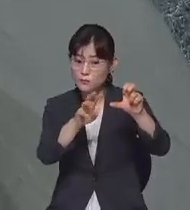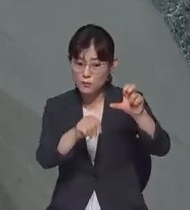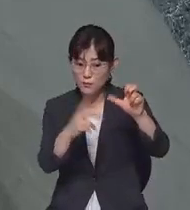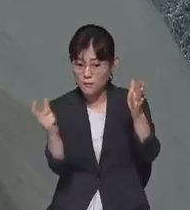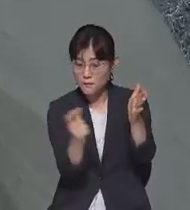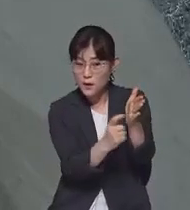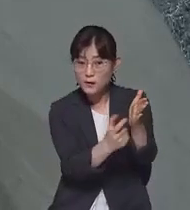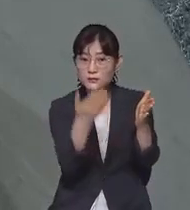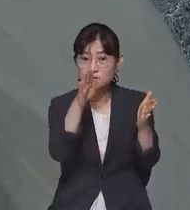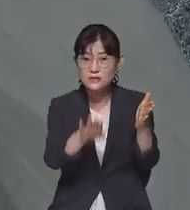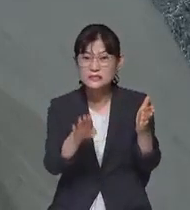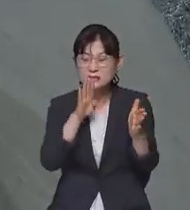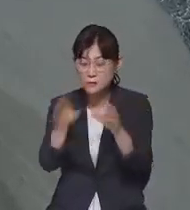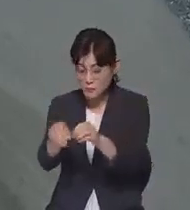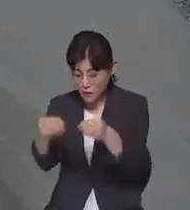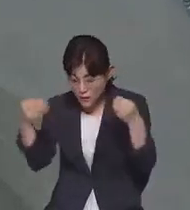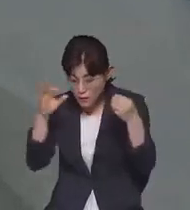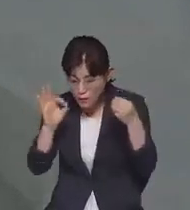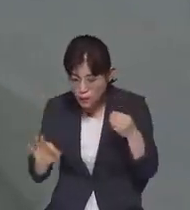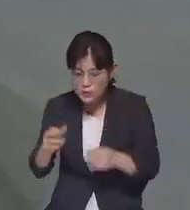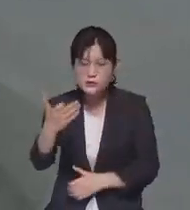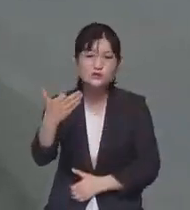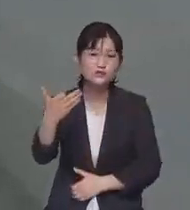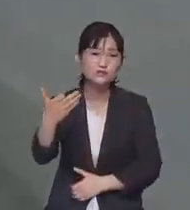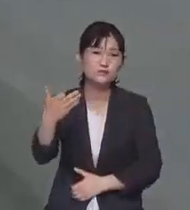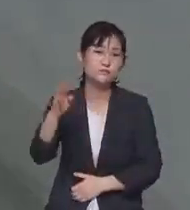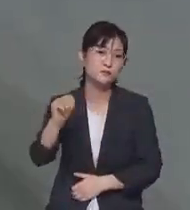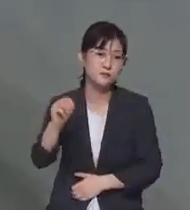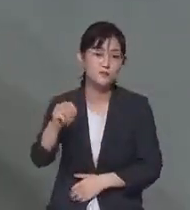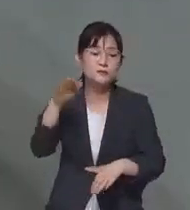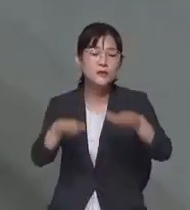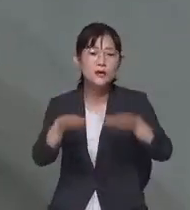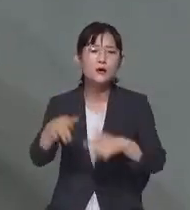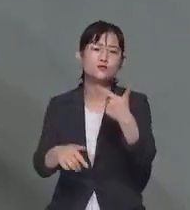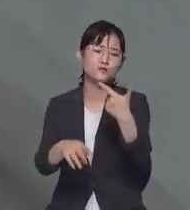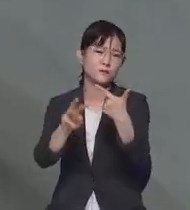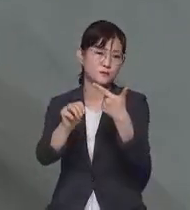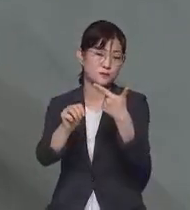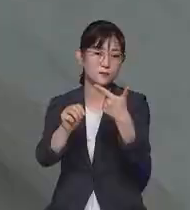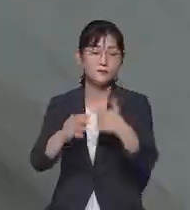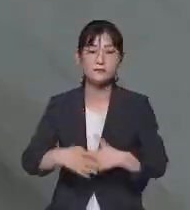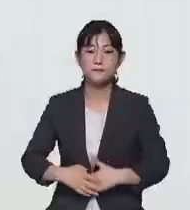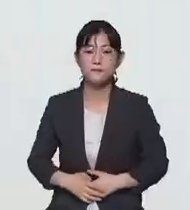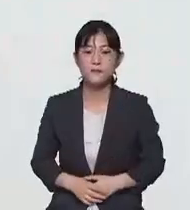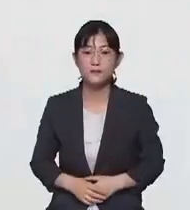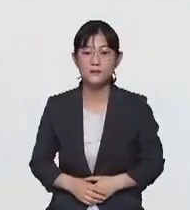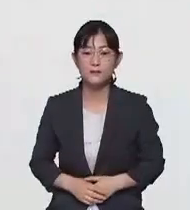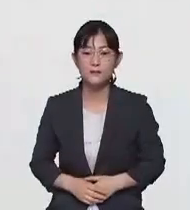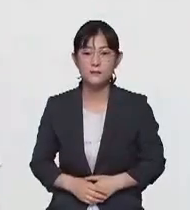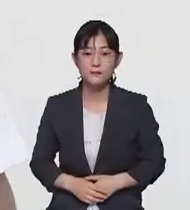표기되어 있지만 실제 두께는 19mm로 무려 6mm나 얇았습니다